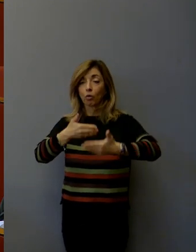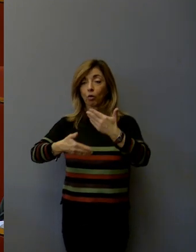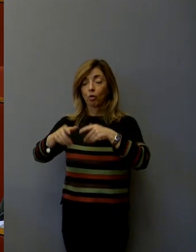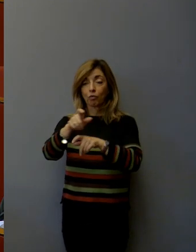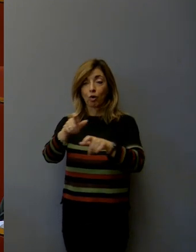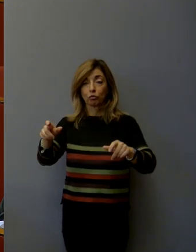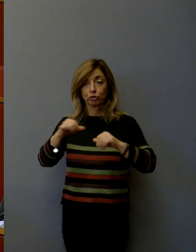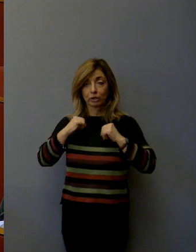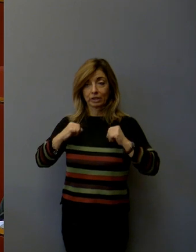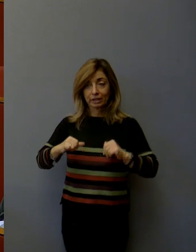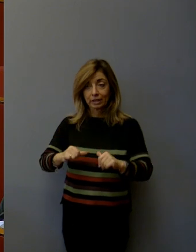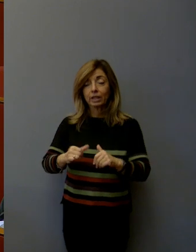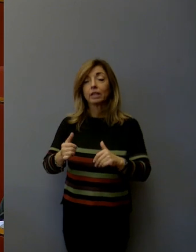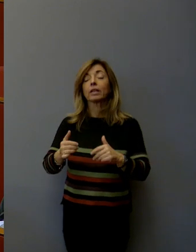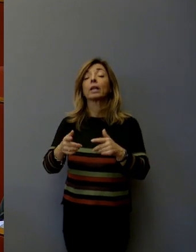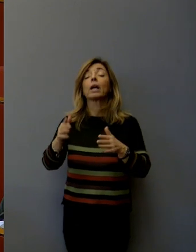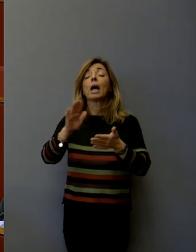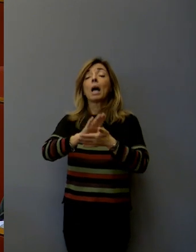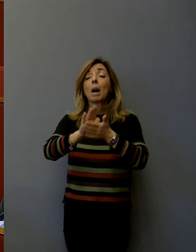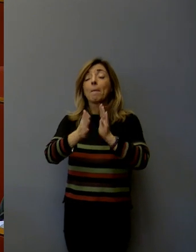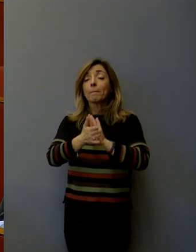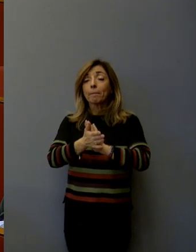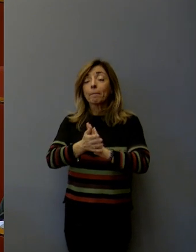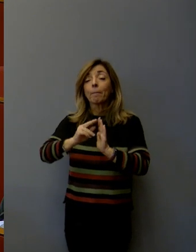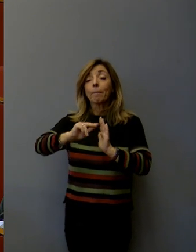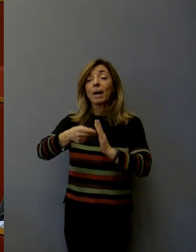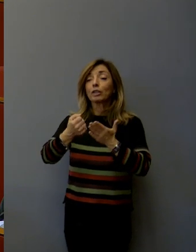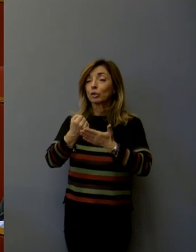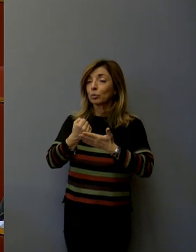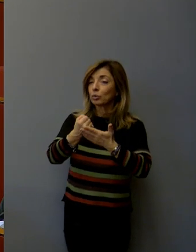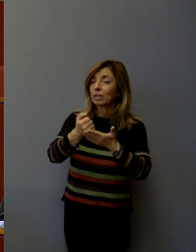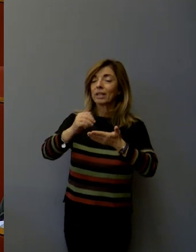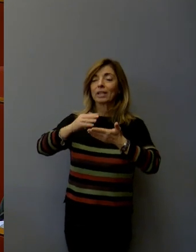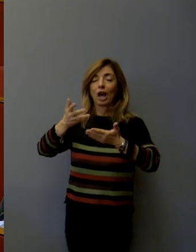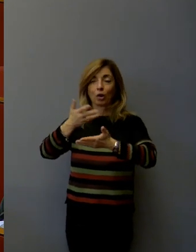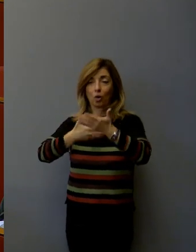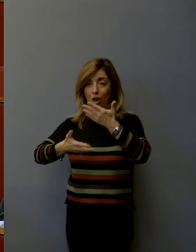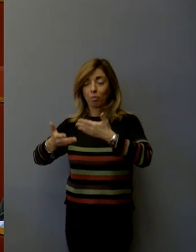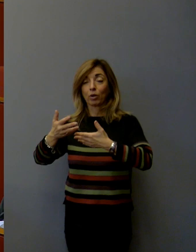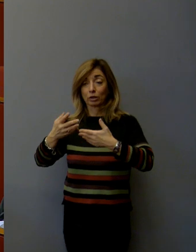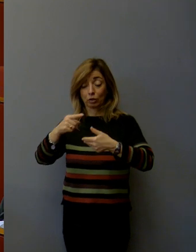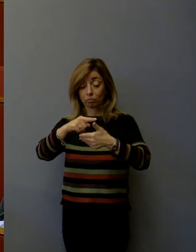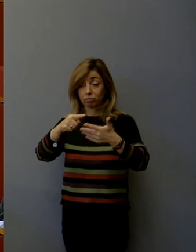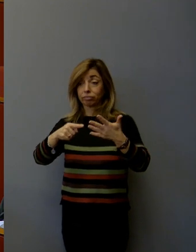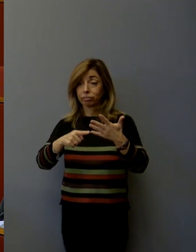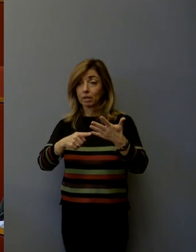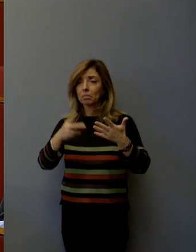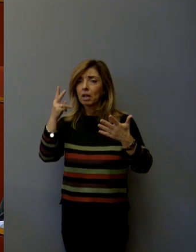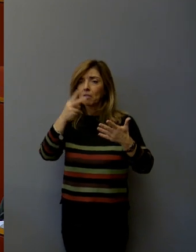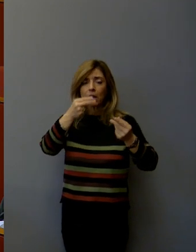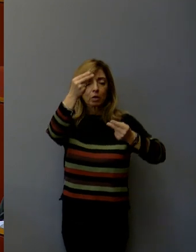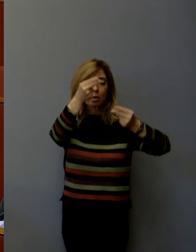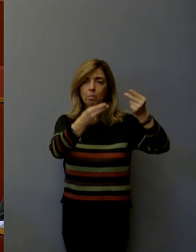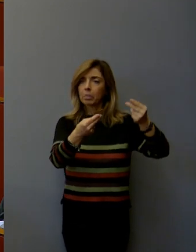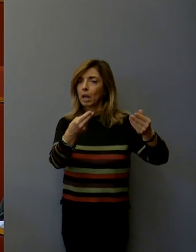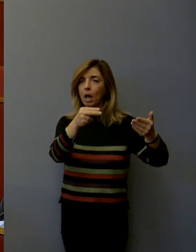dei patti di sussidiarietà e di collaborazione non ho visto una parola su questo nel bilancio eppure uno strumento Modernissimo che viene